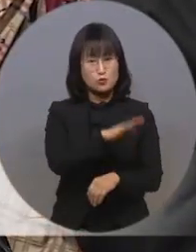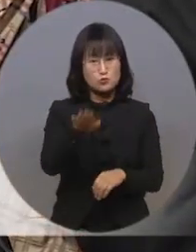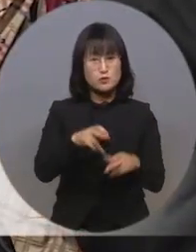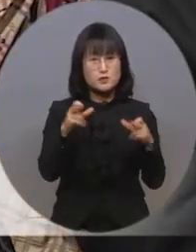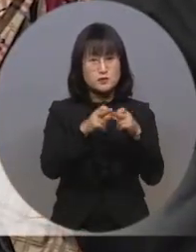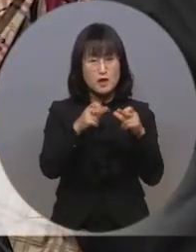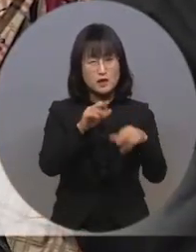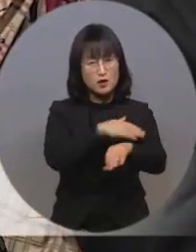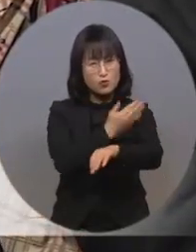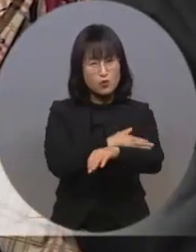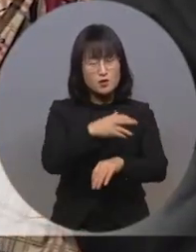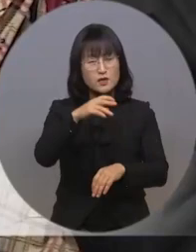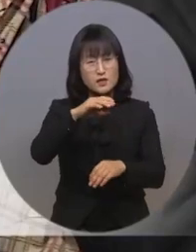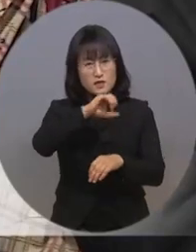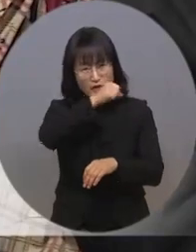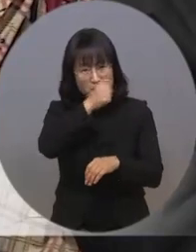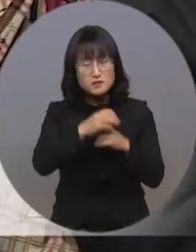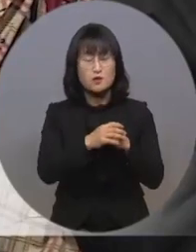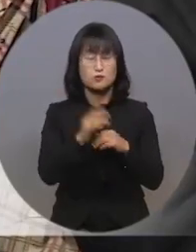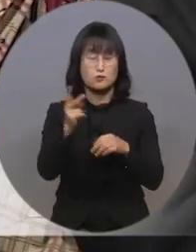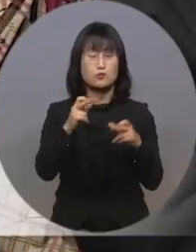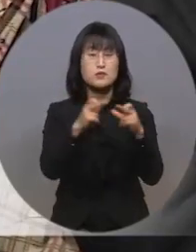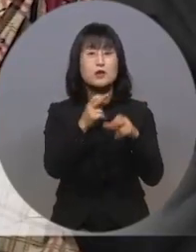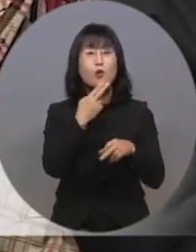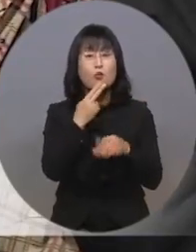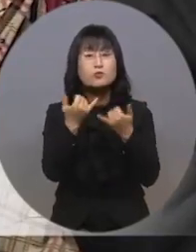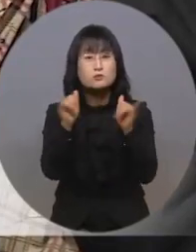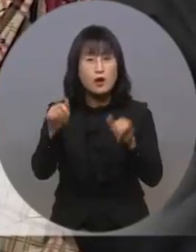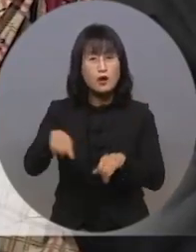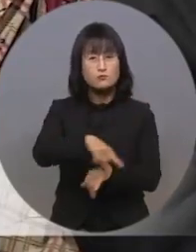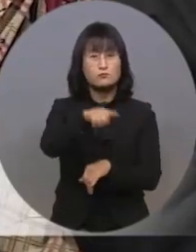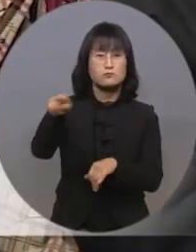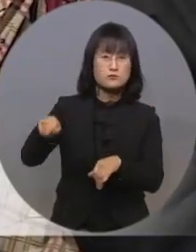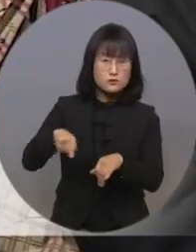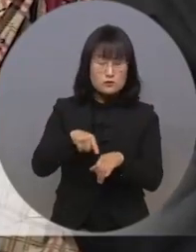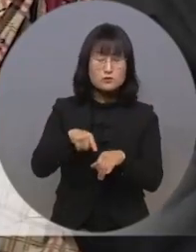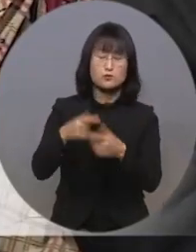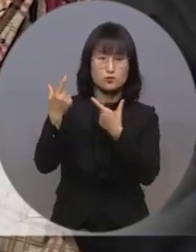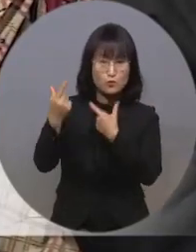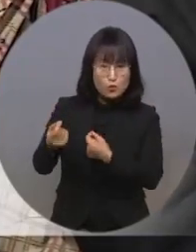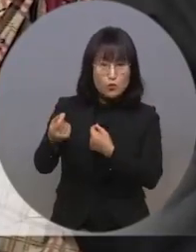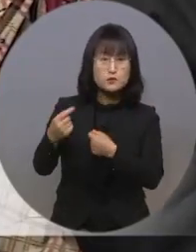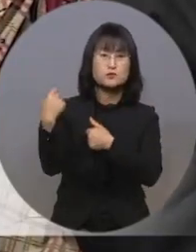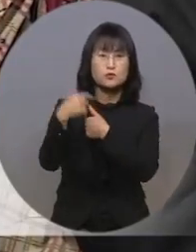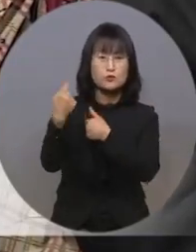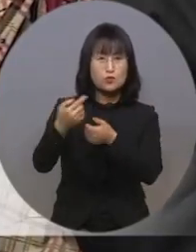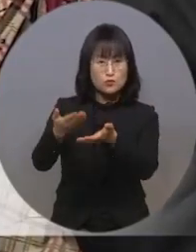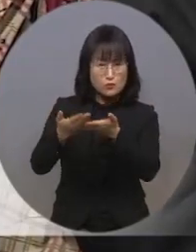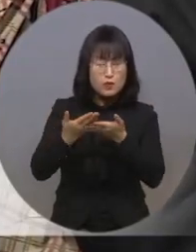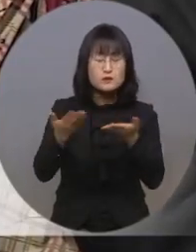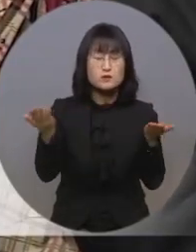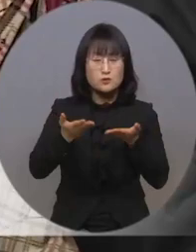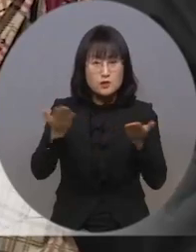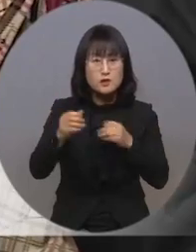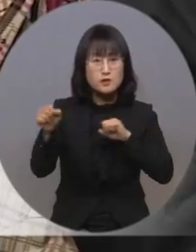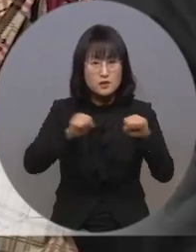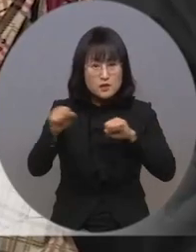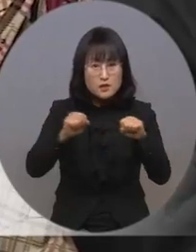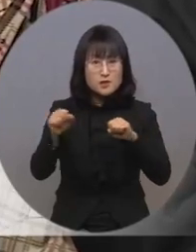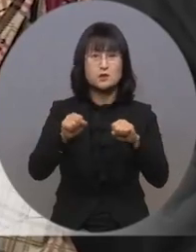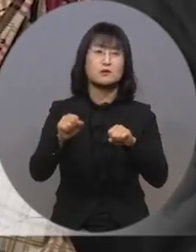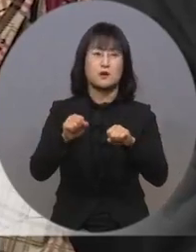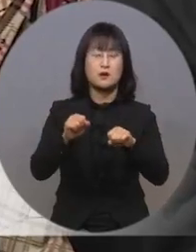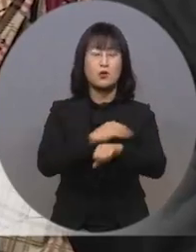요구, 비장애인이면 누구나 누리는 이러한 이동하고 교육받고 노동하며 지역에서 함께